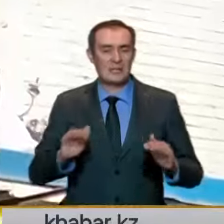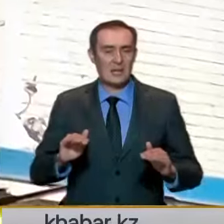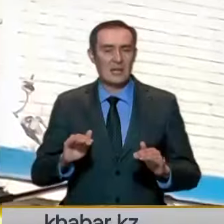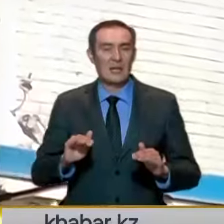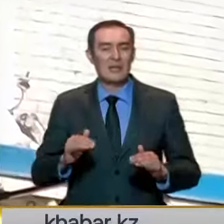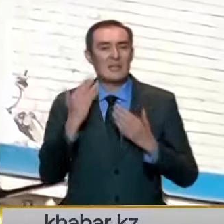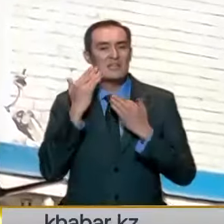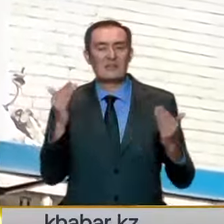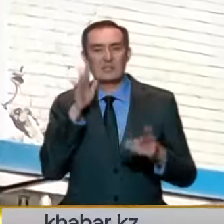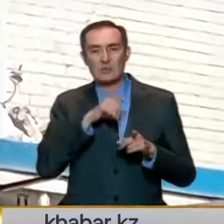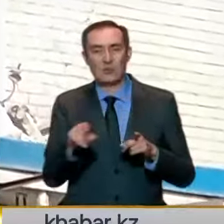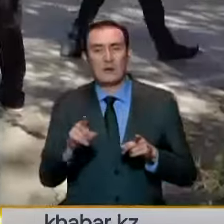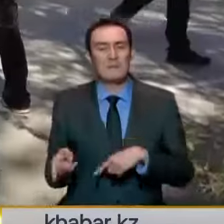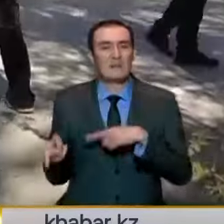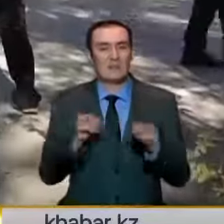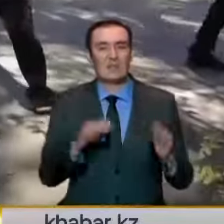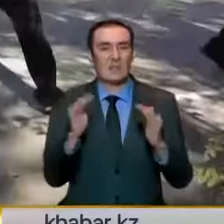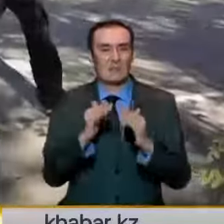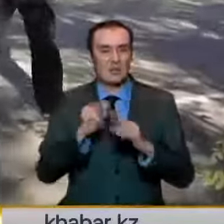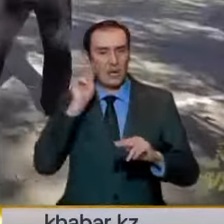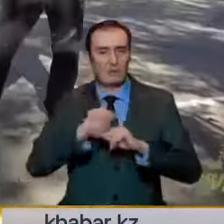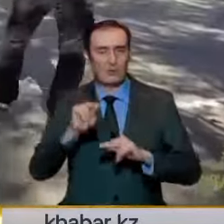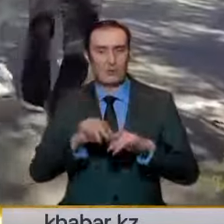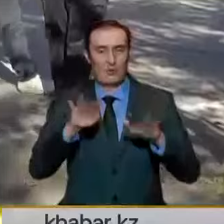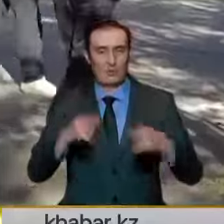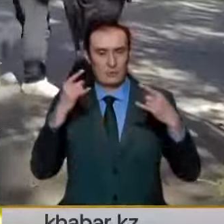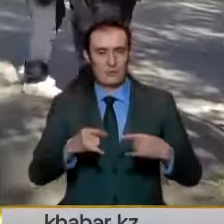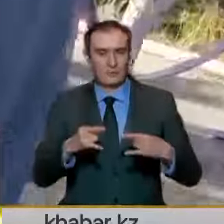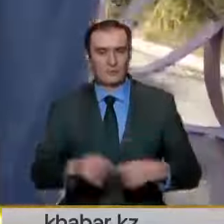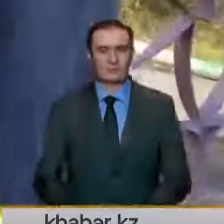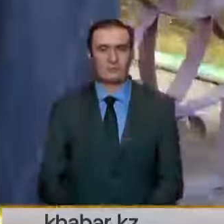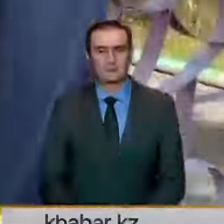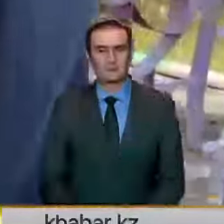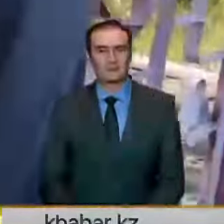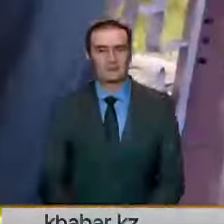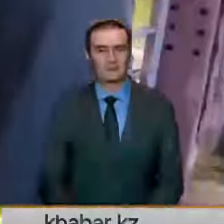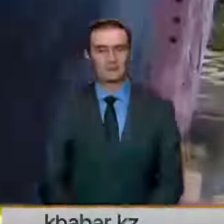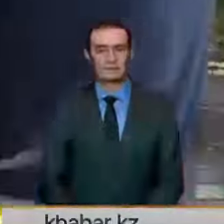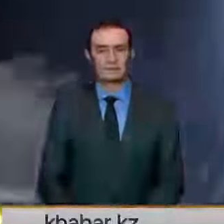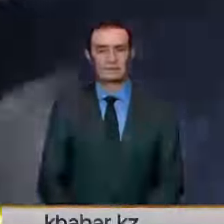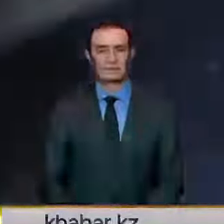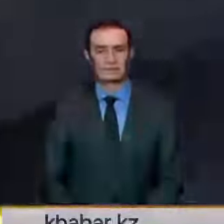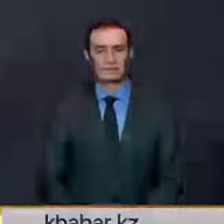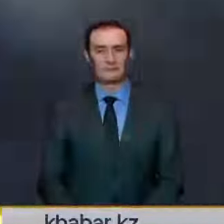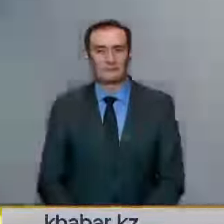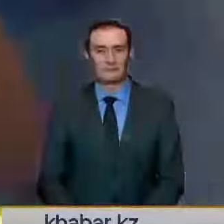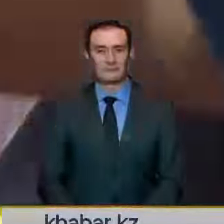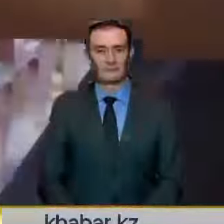на неопределенный срок переведены на дистанционный формат обучения. Наталья Строкова, Сергей Трахтенберг, Кустанайская область, Хабар.